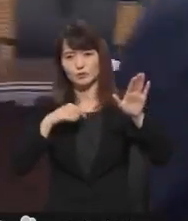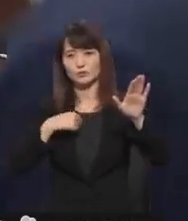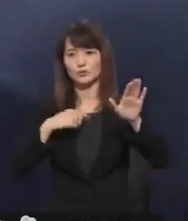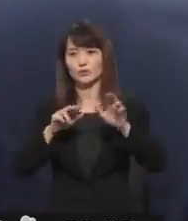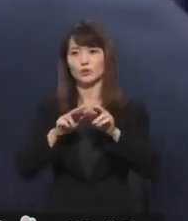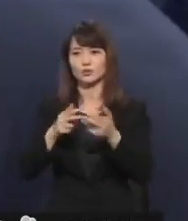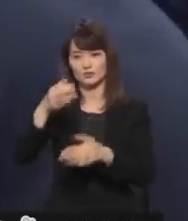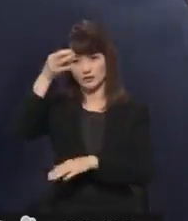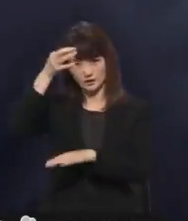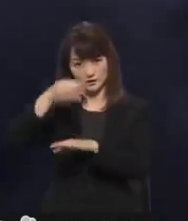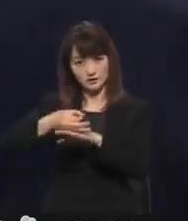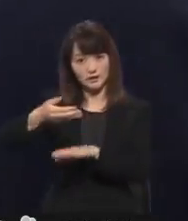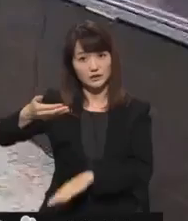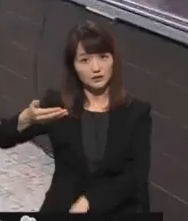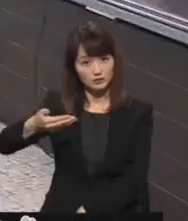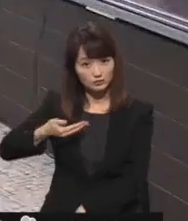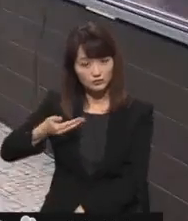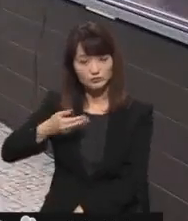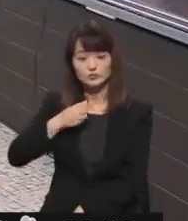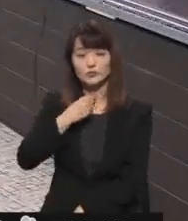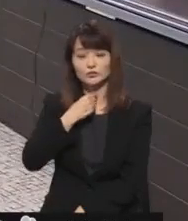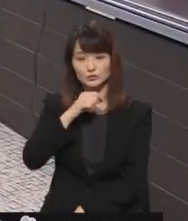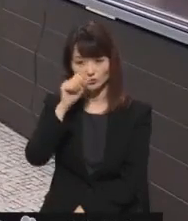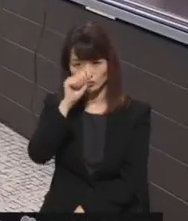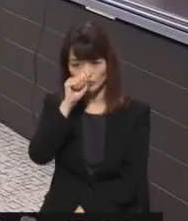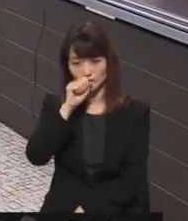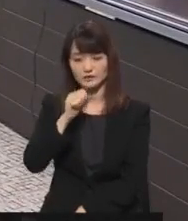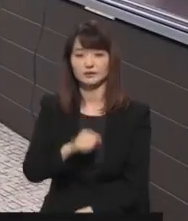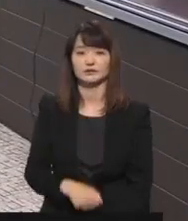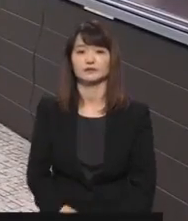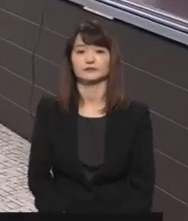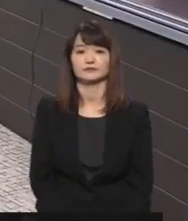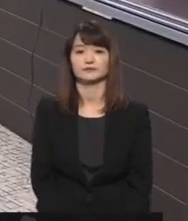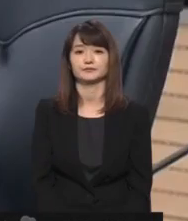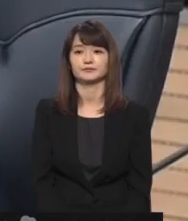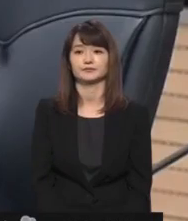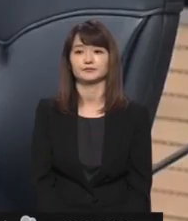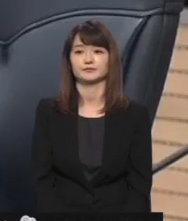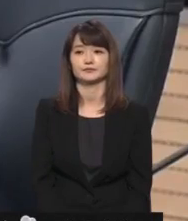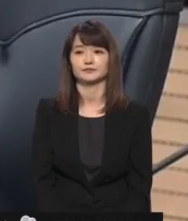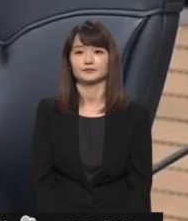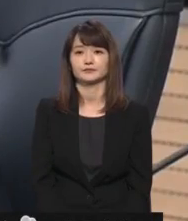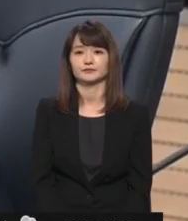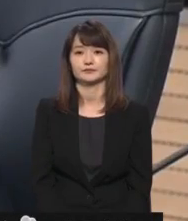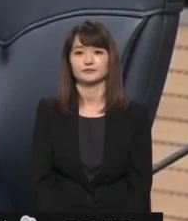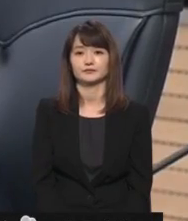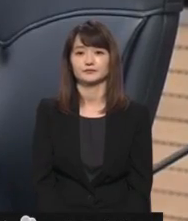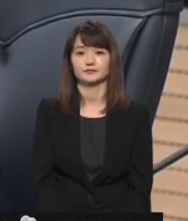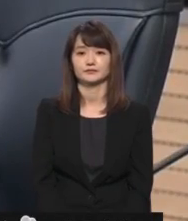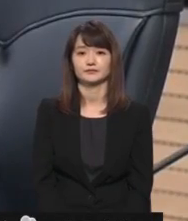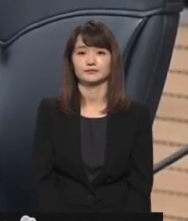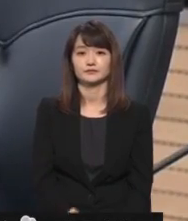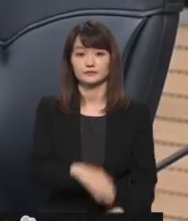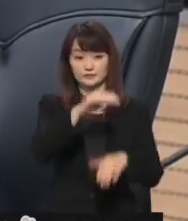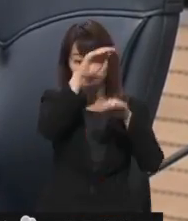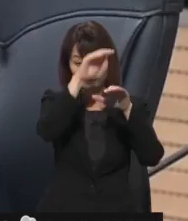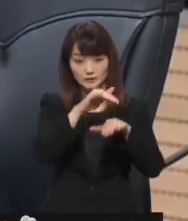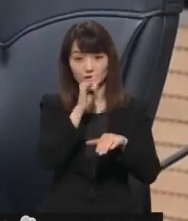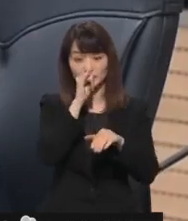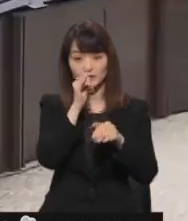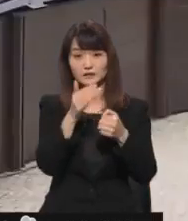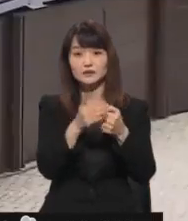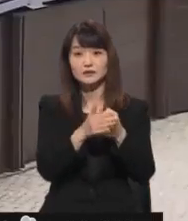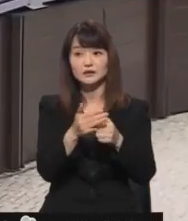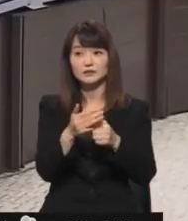조치 등 있었으면 좋겠다라는 방식을 얘기하고 있는 것 같은데 사실 이 내용이 꼬 있었기 때문에 주석 전 대표가 저와 같은 행동을